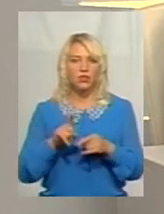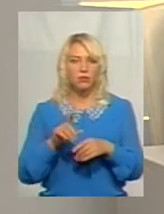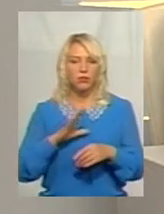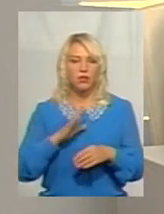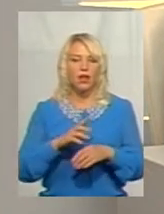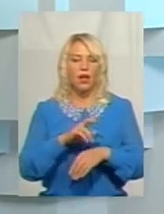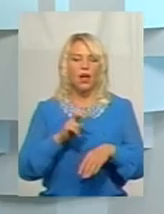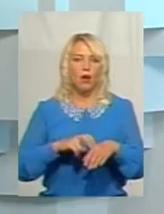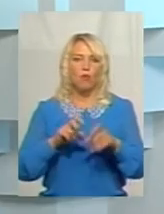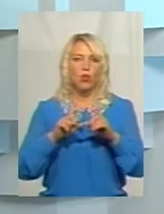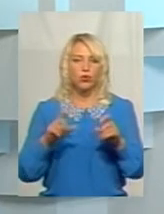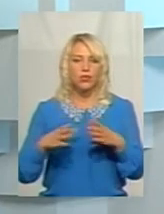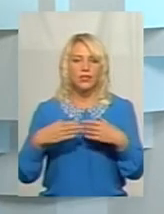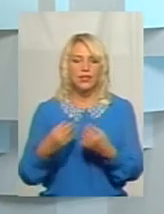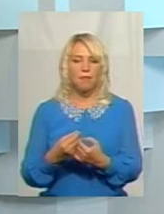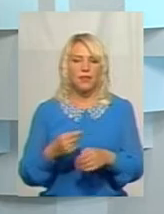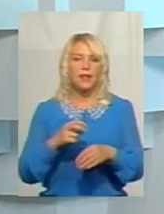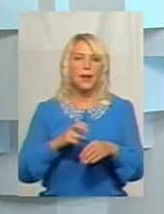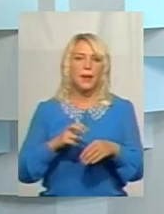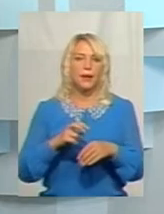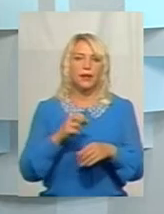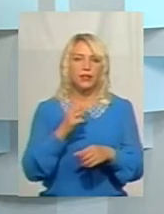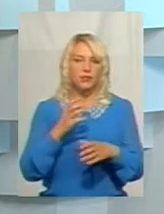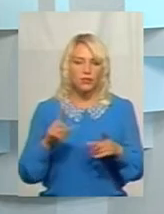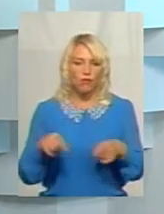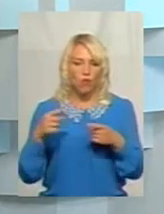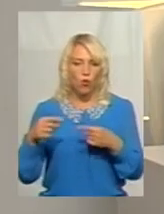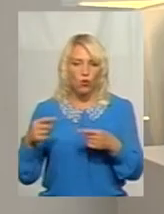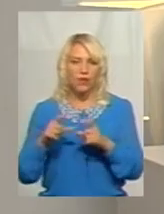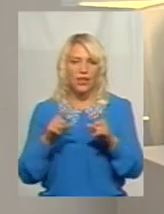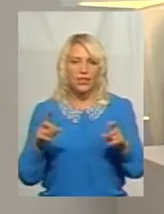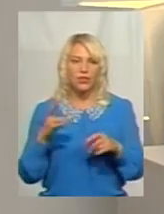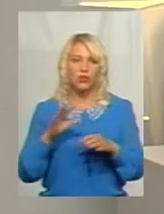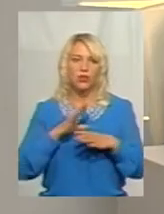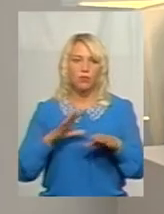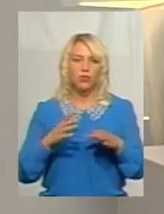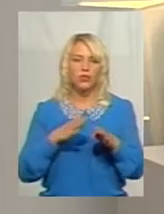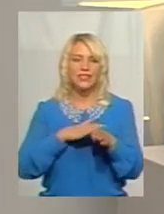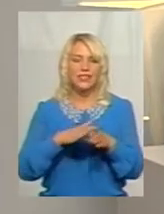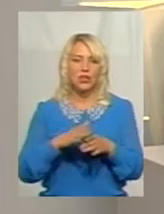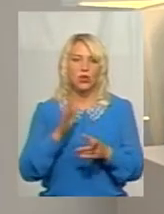сімейної медицини створювались, ну, але не було оцієї цілої системи змін.